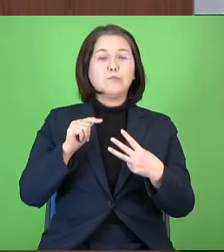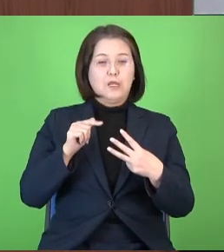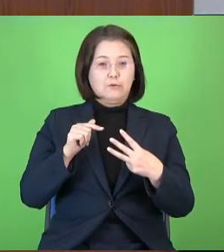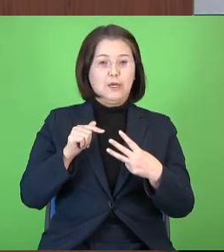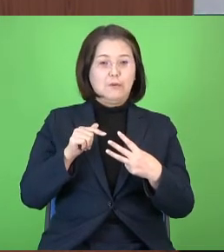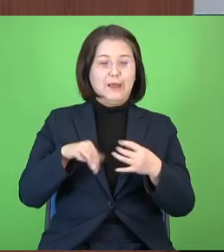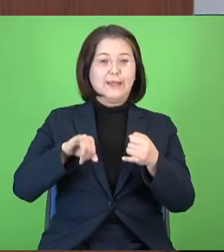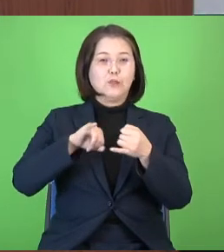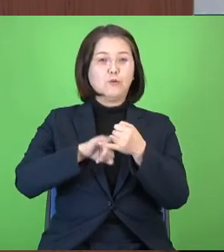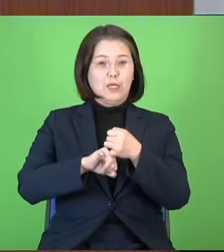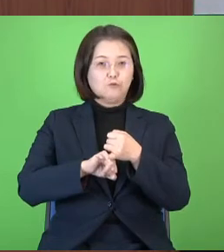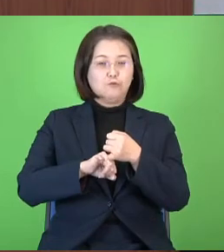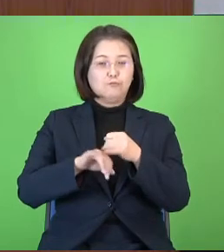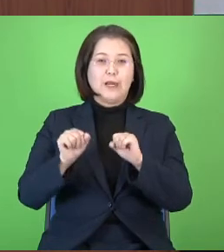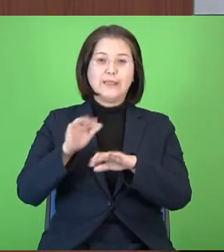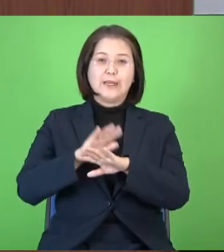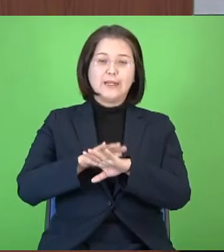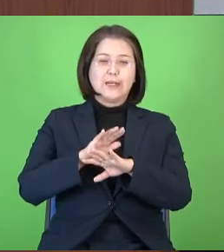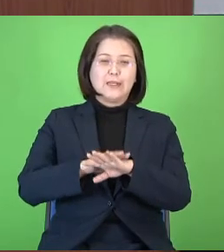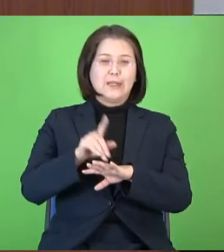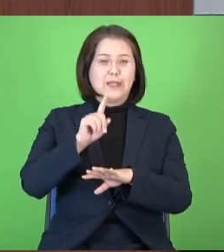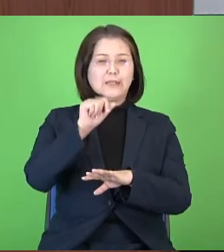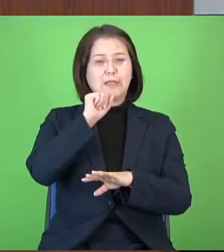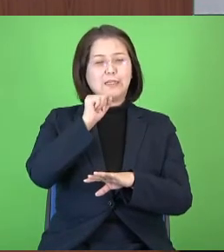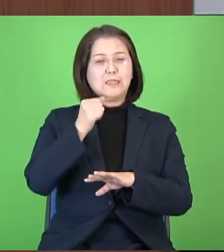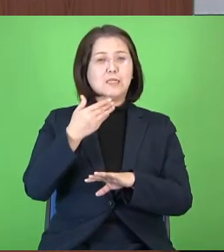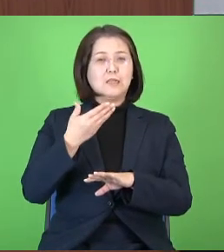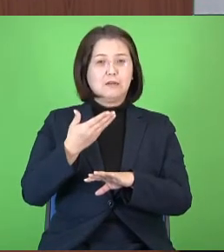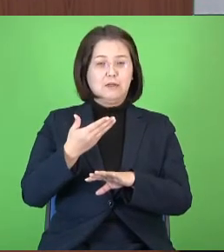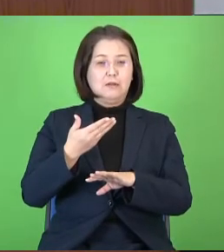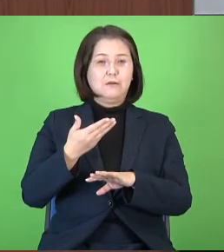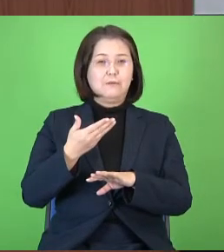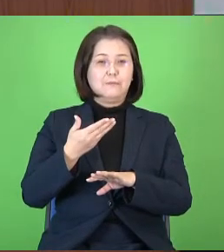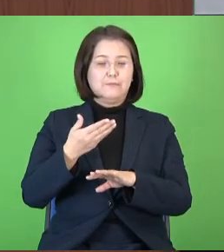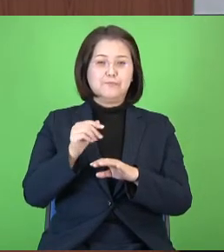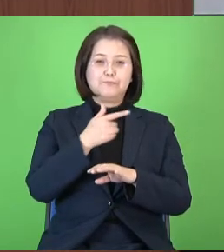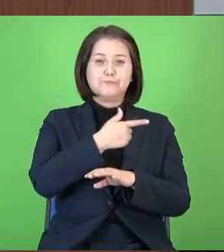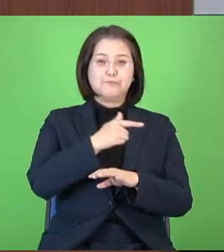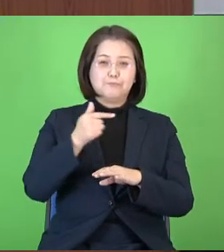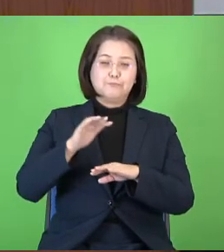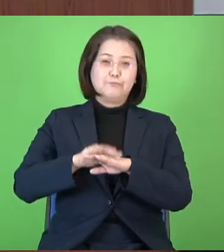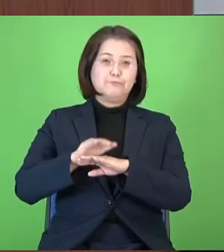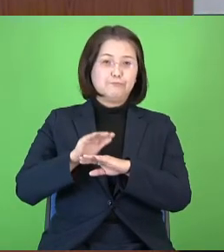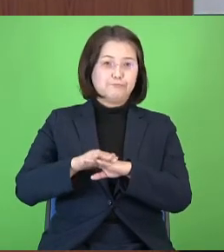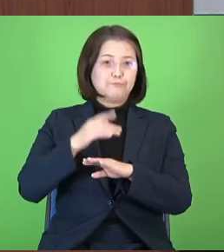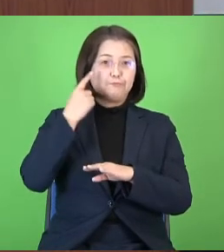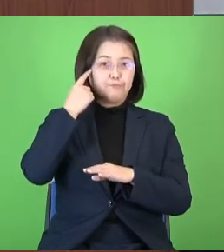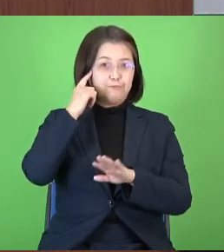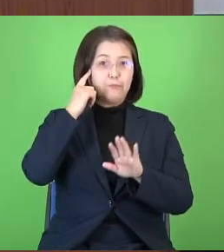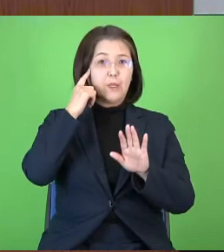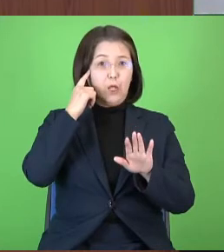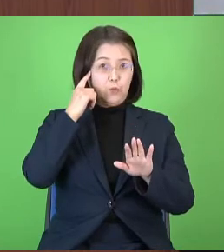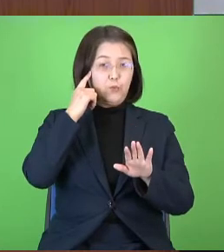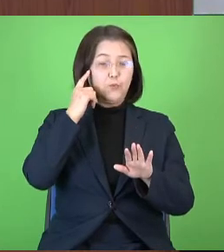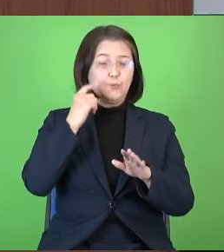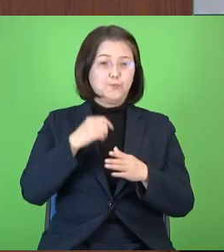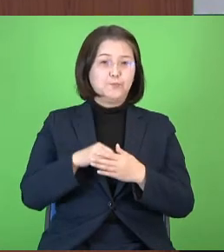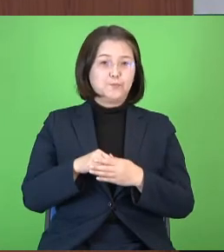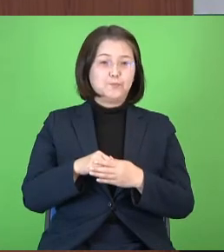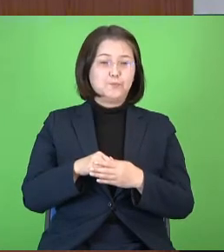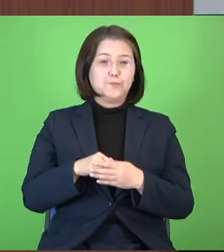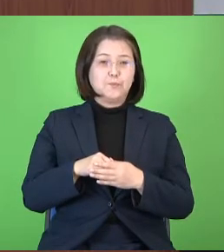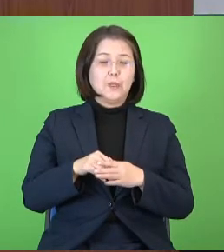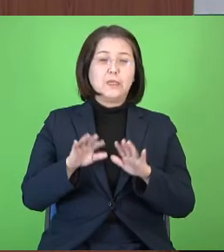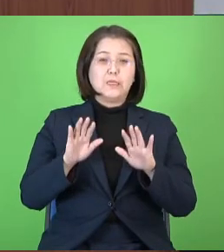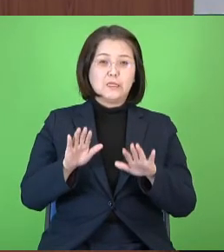かなとまぁ個人的には思うんですけれども協定についてはいかかでしょうねそうですねあのただ3回目になりますとッパどう